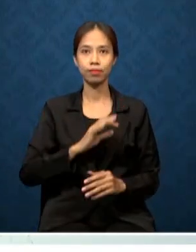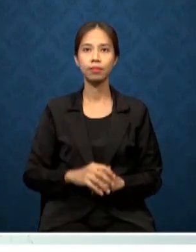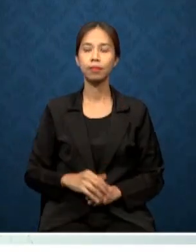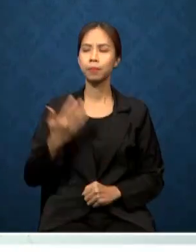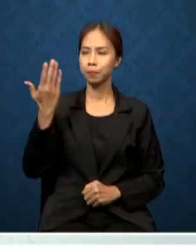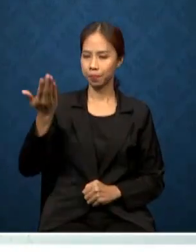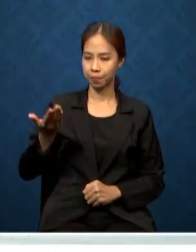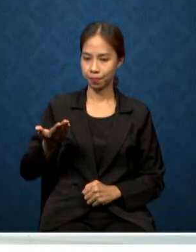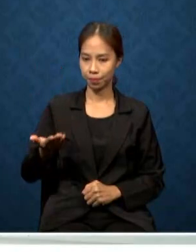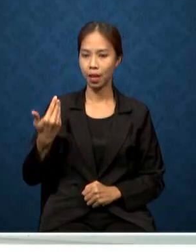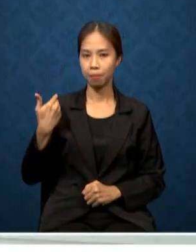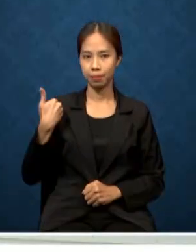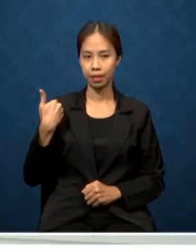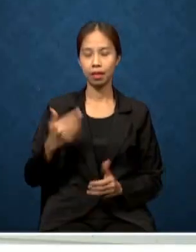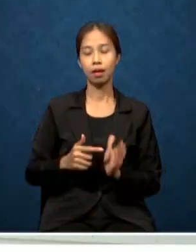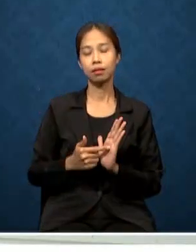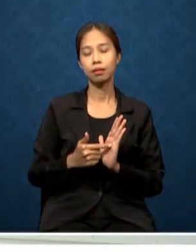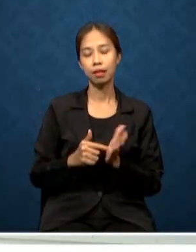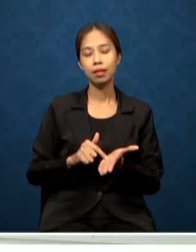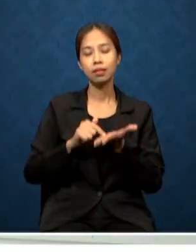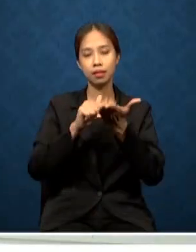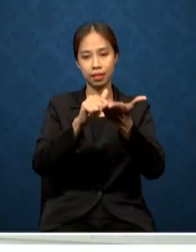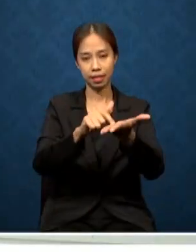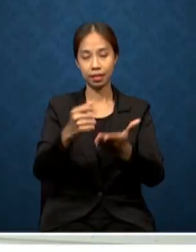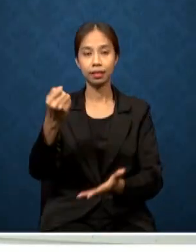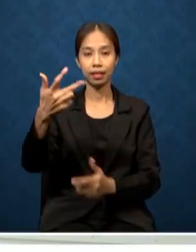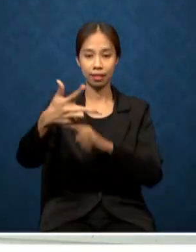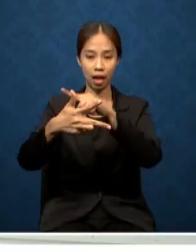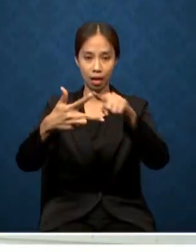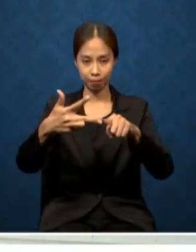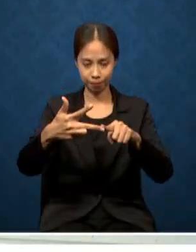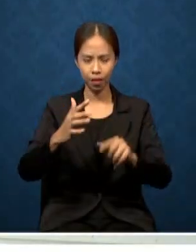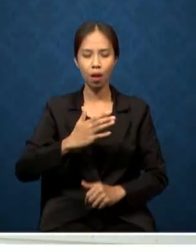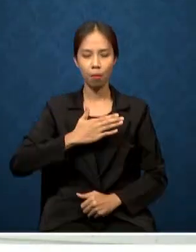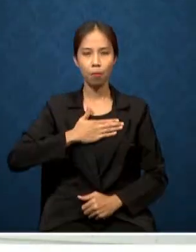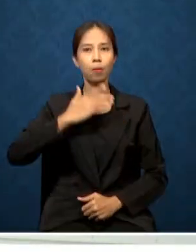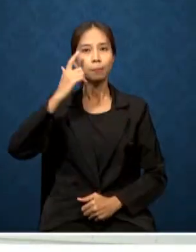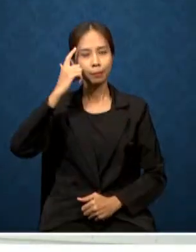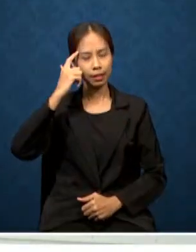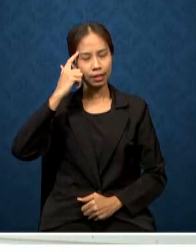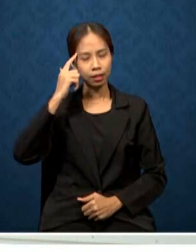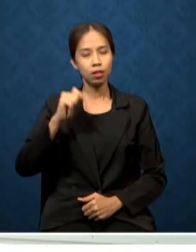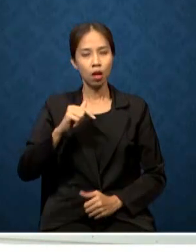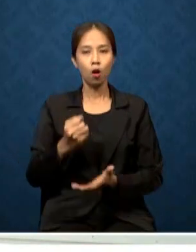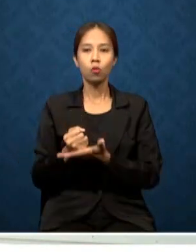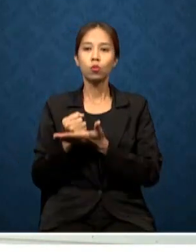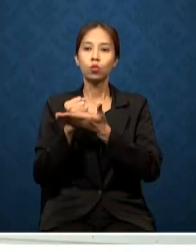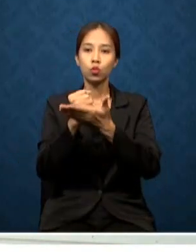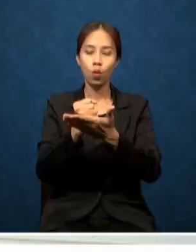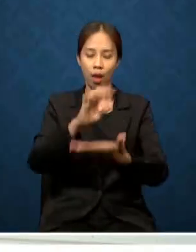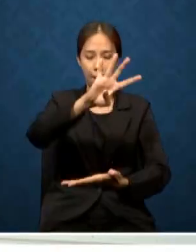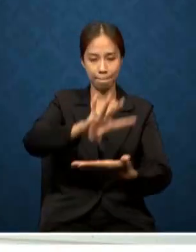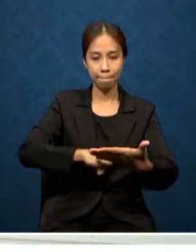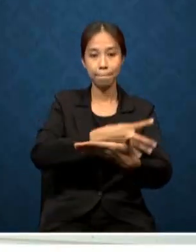ทั้ง 3ข้อดังกล่าวนะครับเชื่อว่าจะเป็นข้อเสนอที่จะช่วยขับเคลื่อนแผนการปฏิรูป